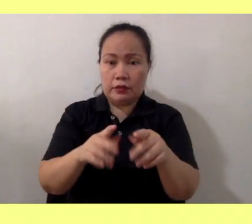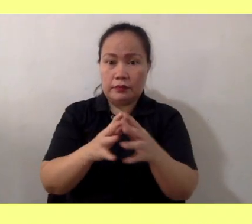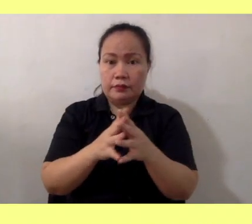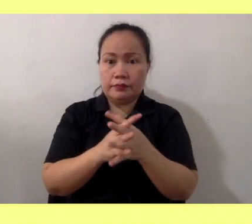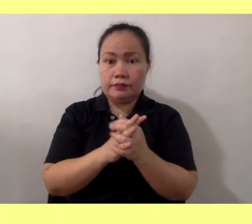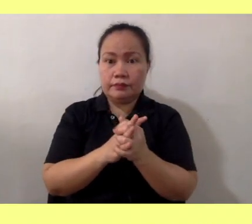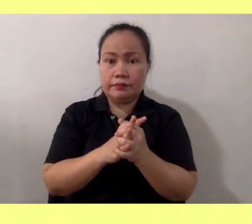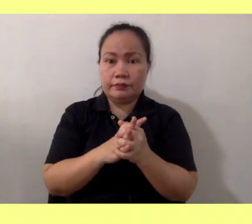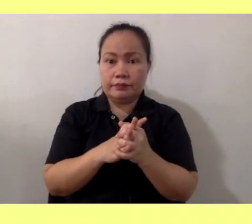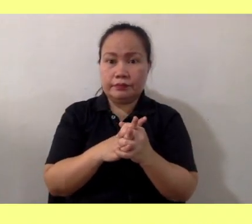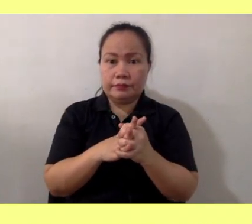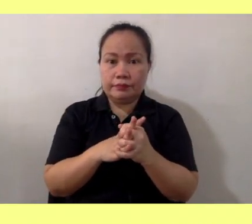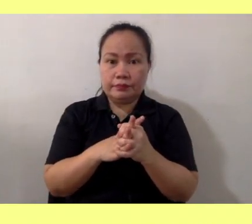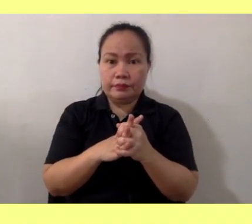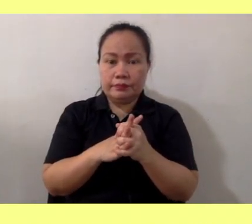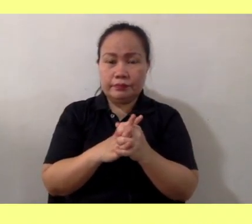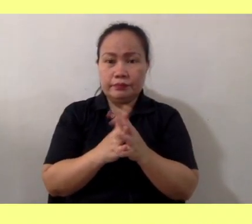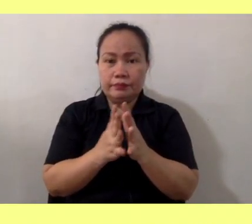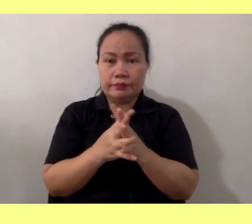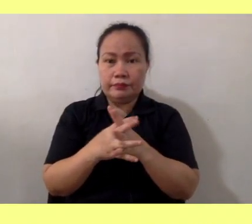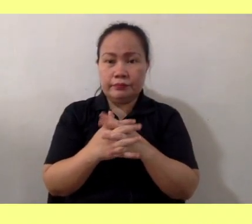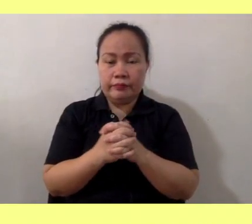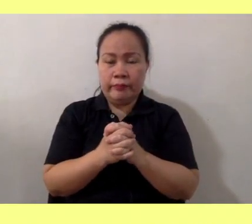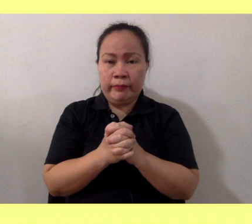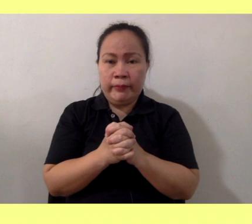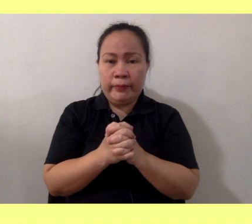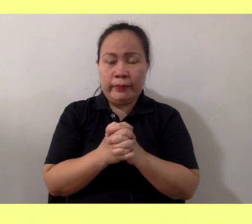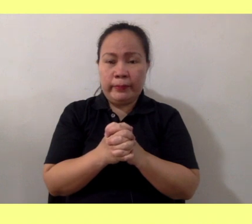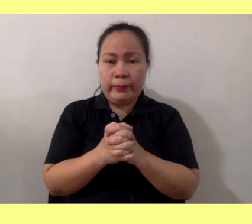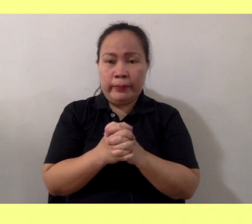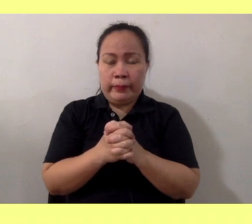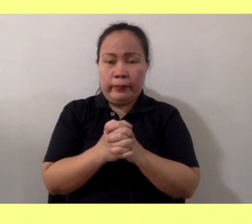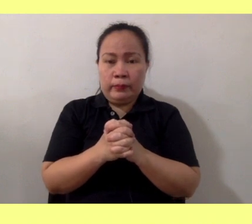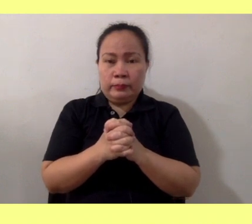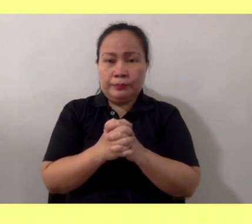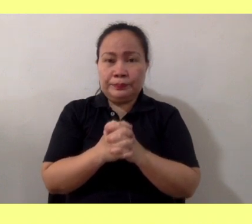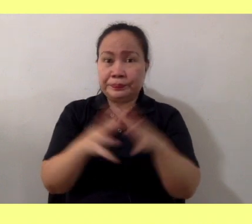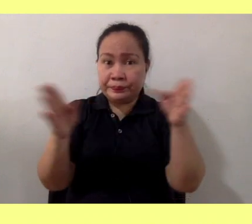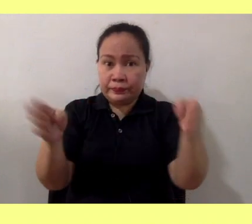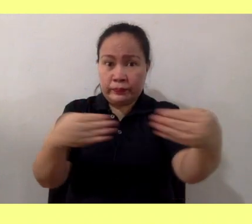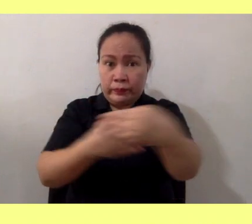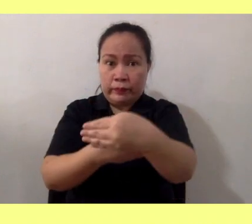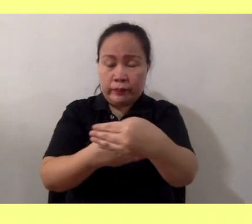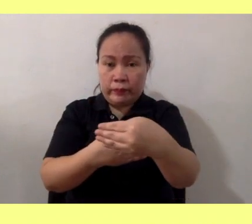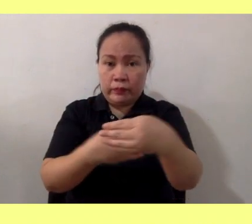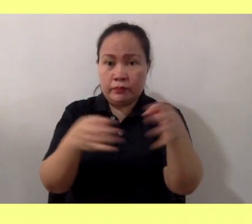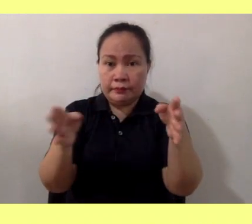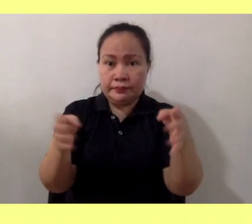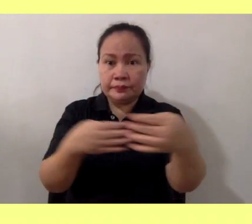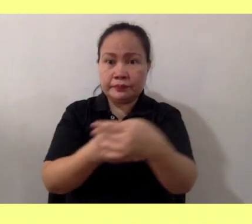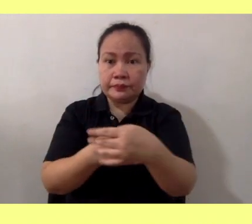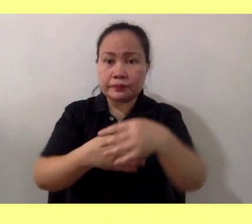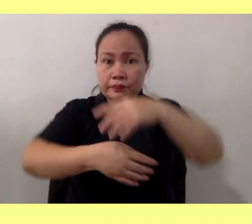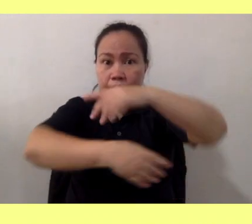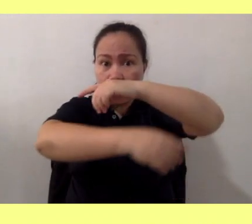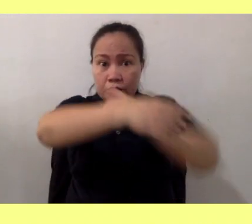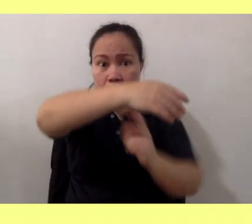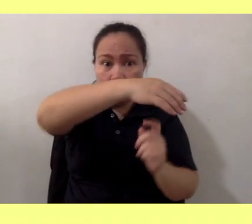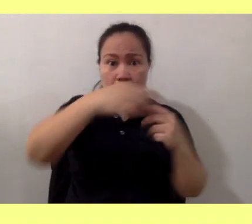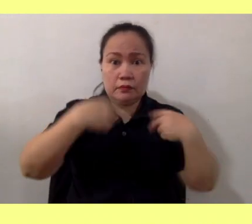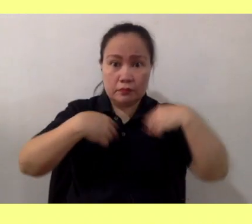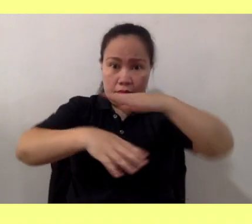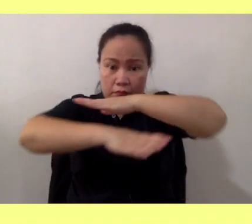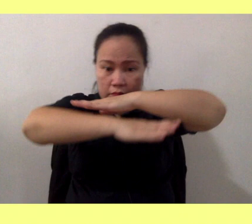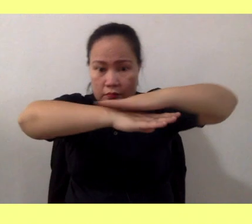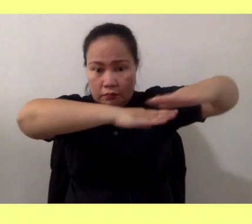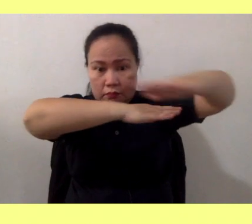6 planes. Yung top, etong bottom, yung 4 na sides ng plane. So, isipin nyo para siyang box. Na